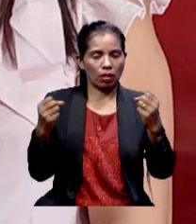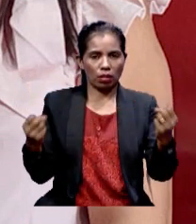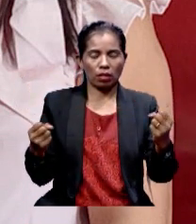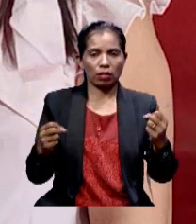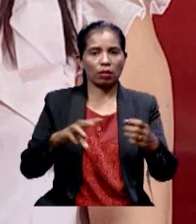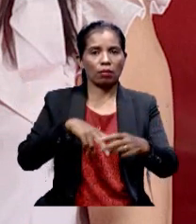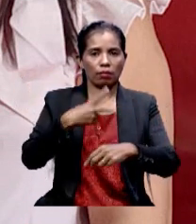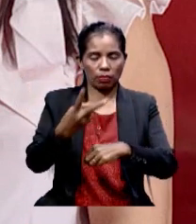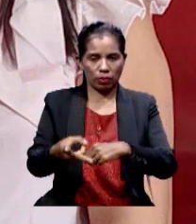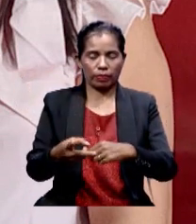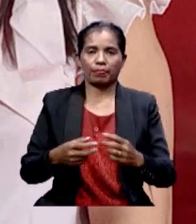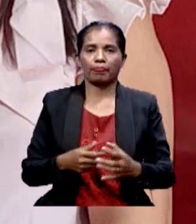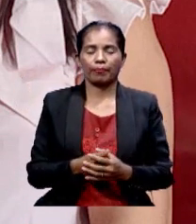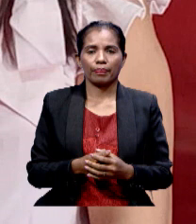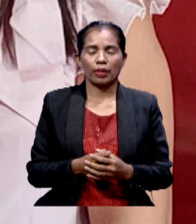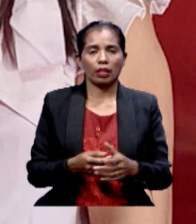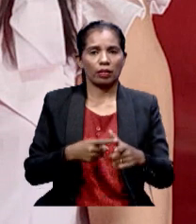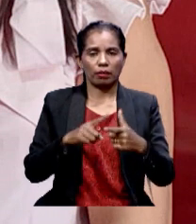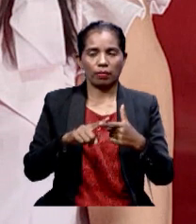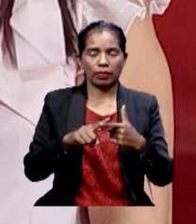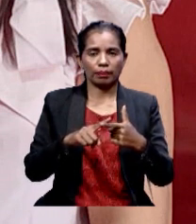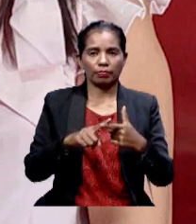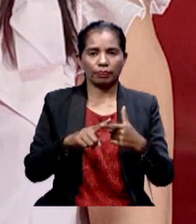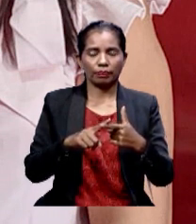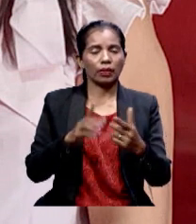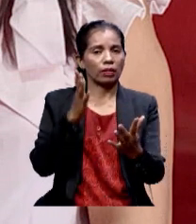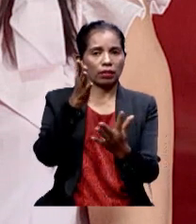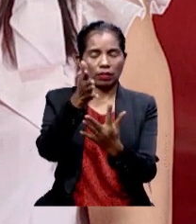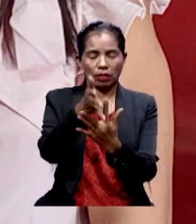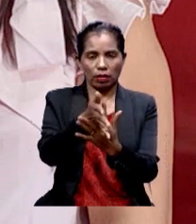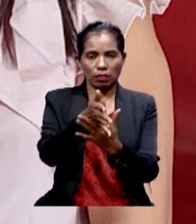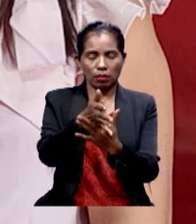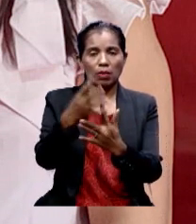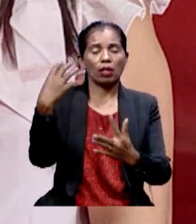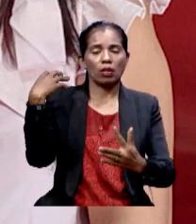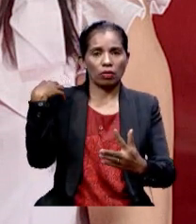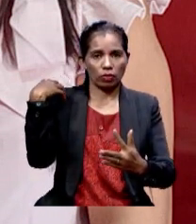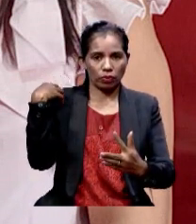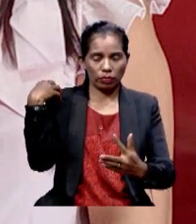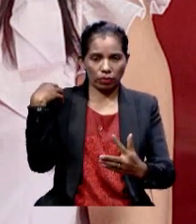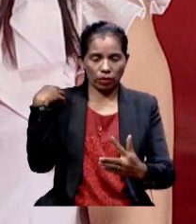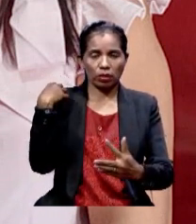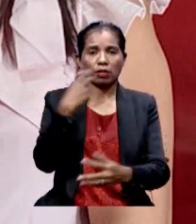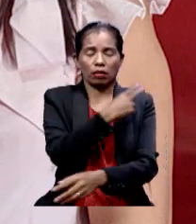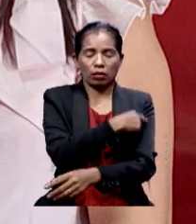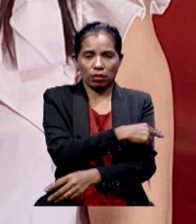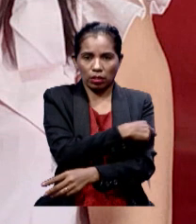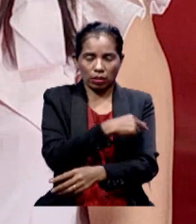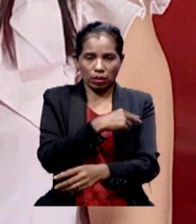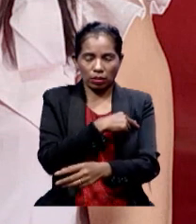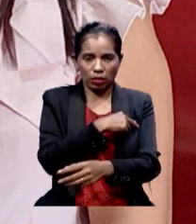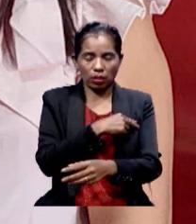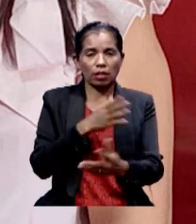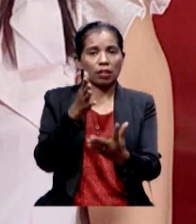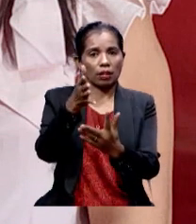macamono caar e depois estava baixa edifício baixa sala